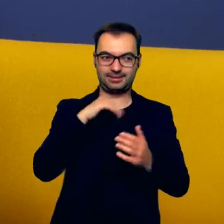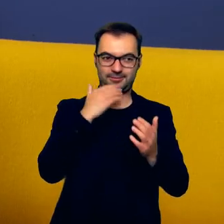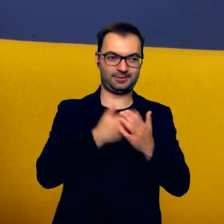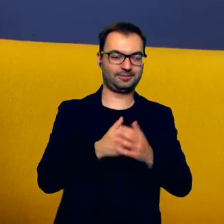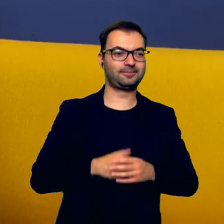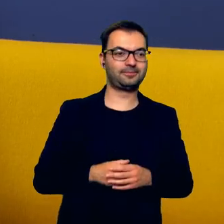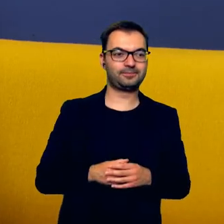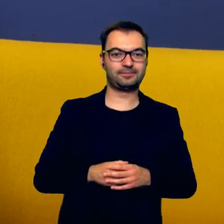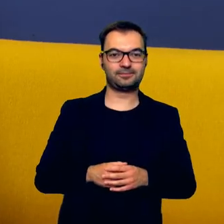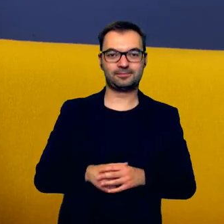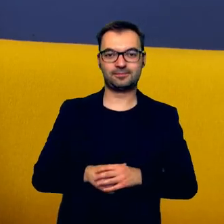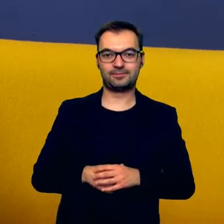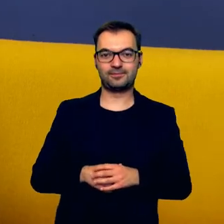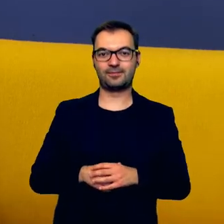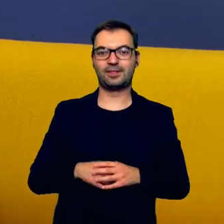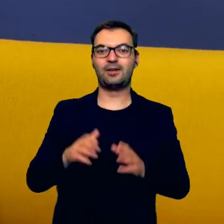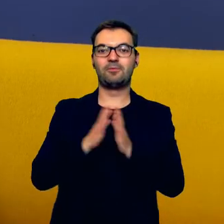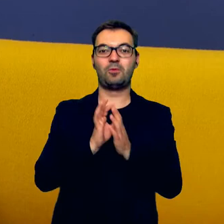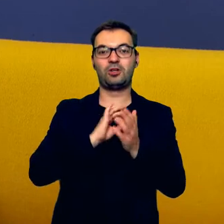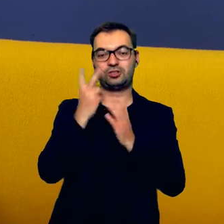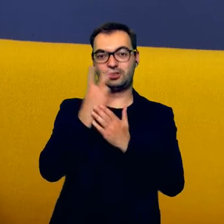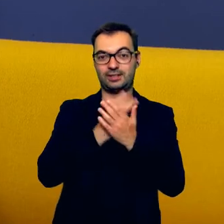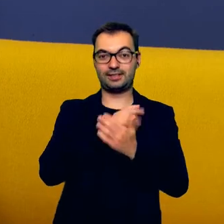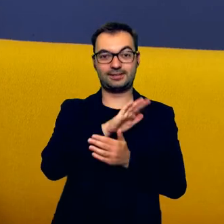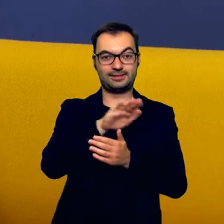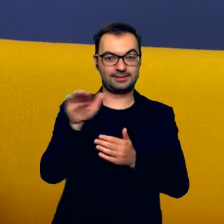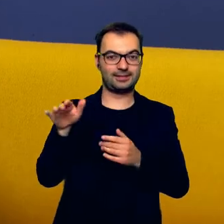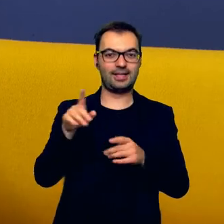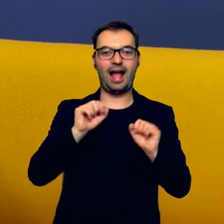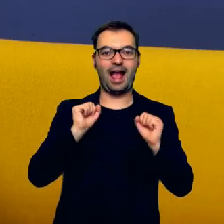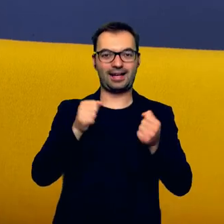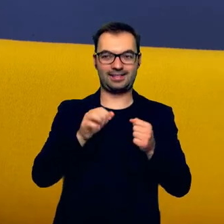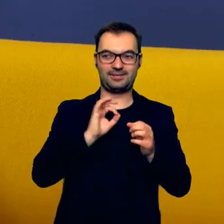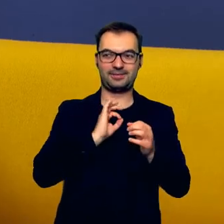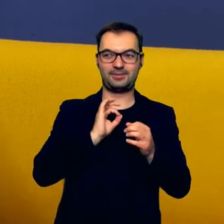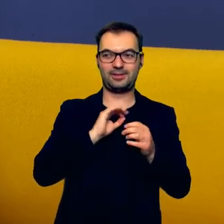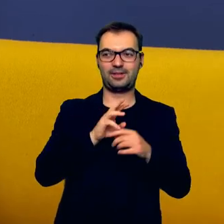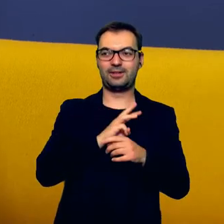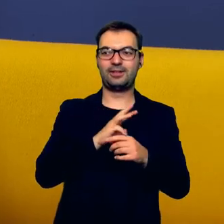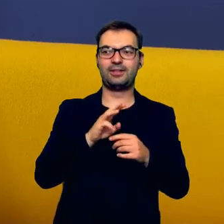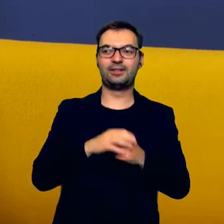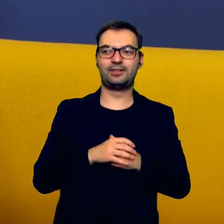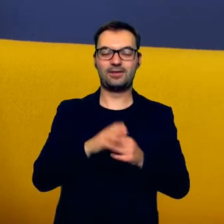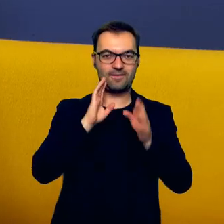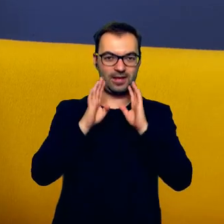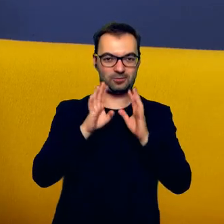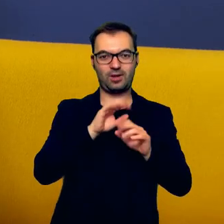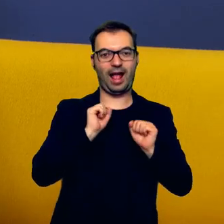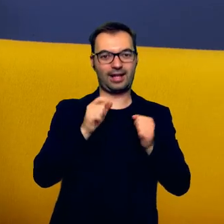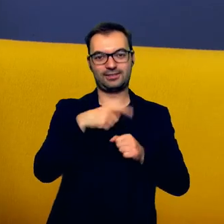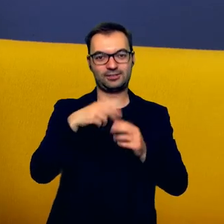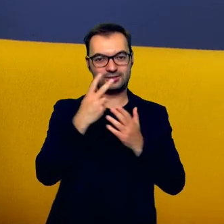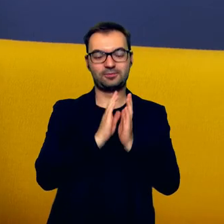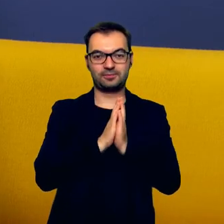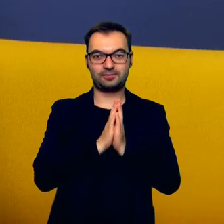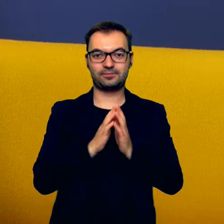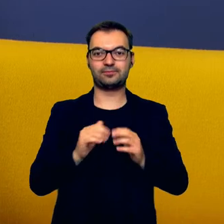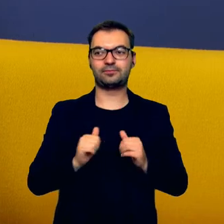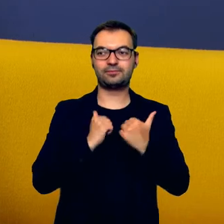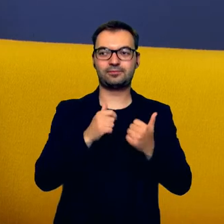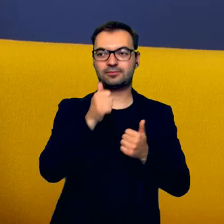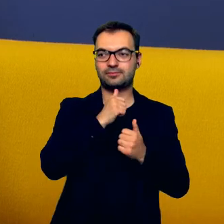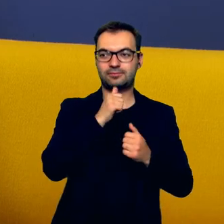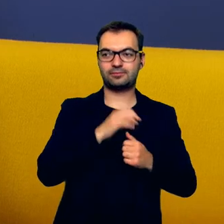zdradzić. Poprosiłem moich czytelników, którzy są aktywni na mojej stronie facebookowej, poprosiłem